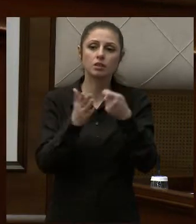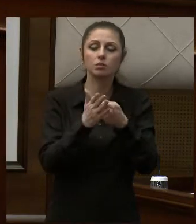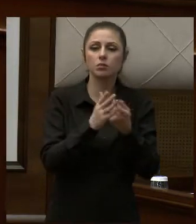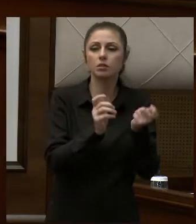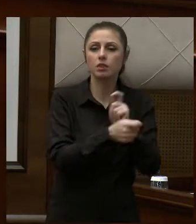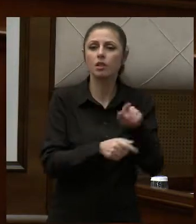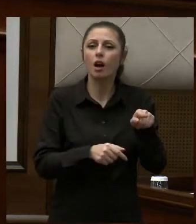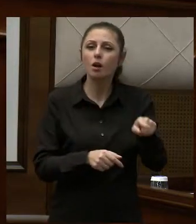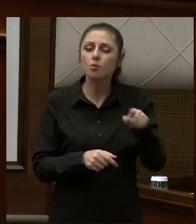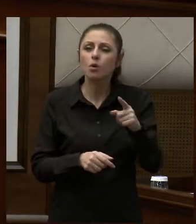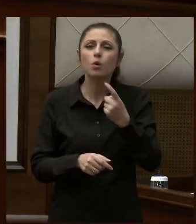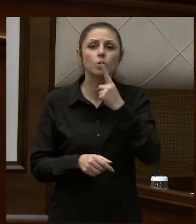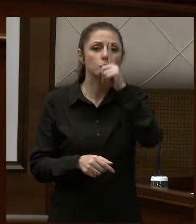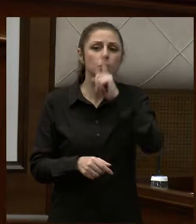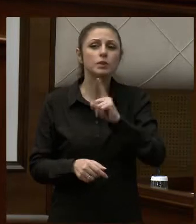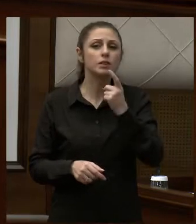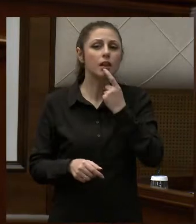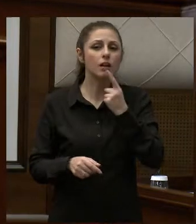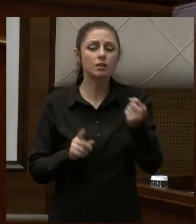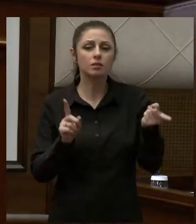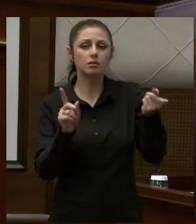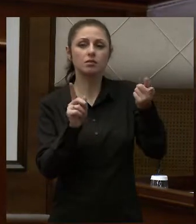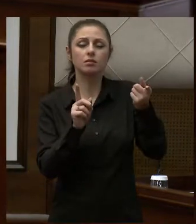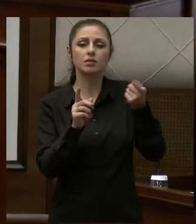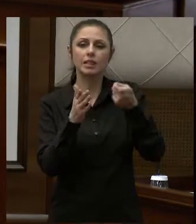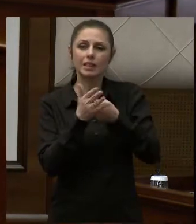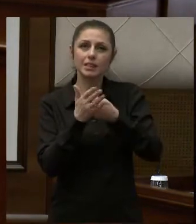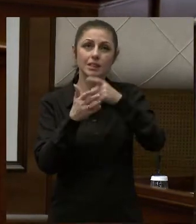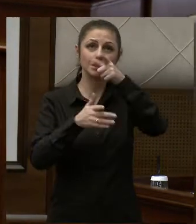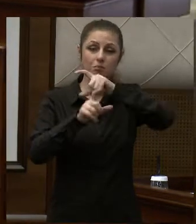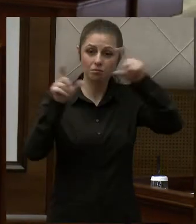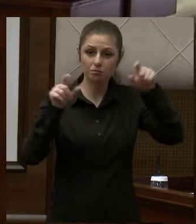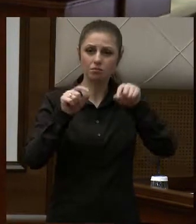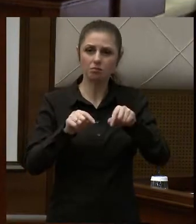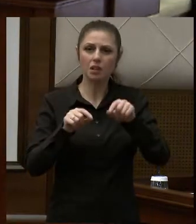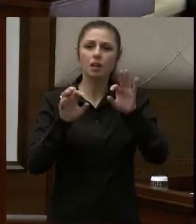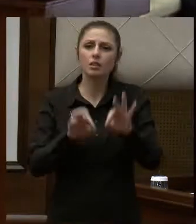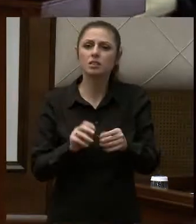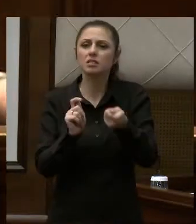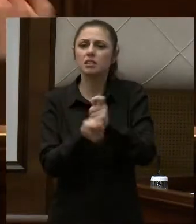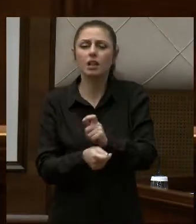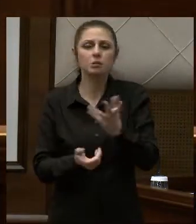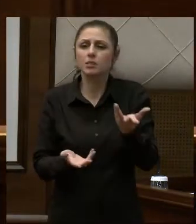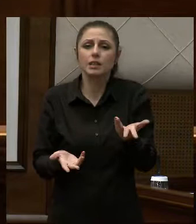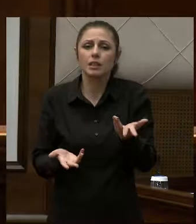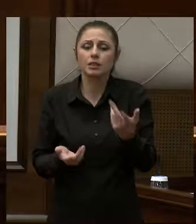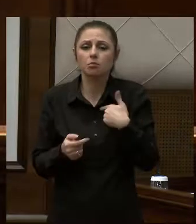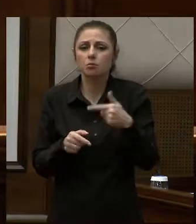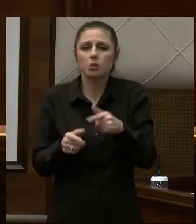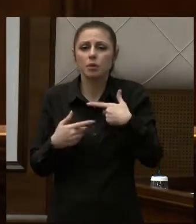100 senelik Atatürk Caddesi'ne şimdi maşruki mi, maşruka mı bir cadde yapmanın anlamı nedir arkadaşlar ya? Allah rızası